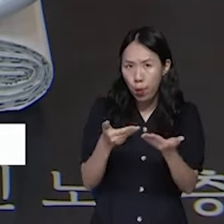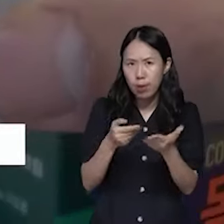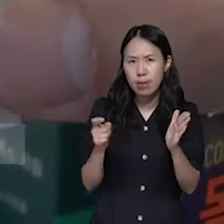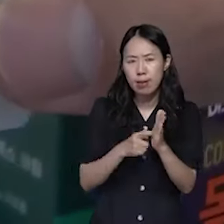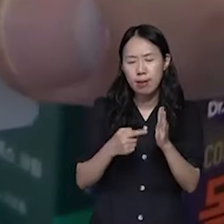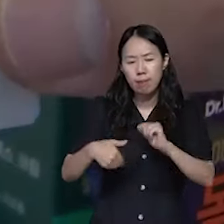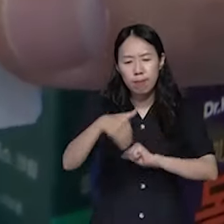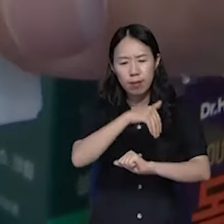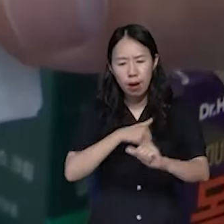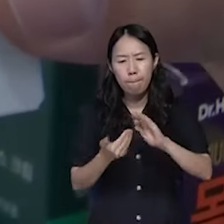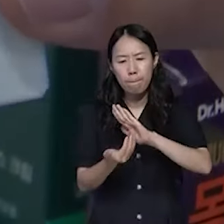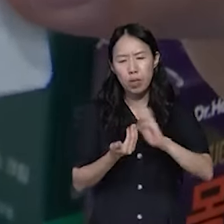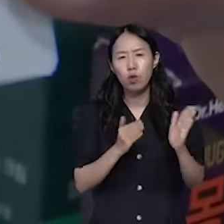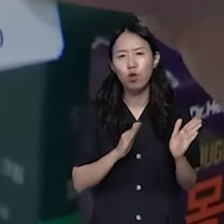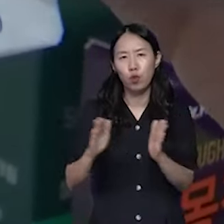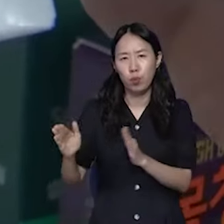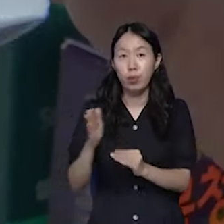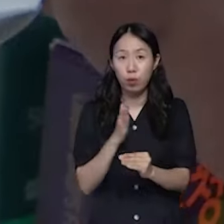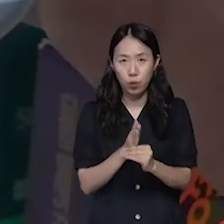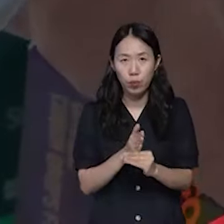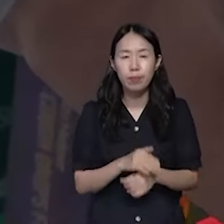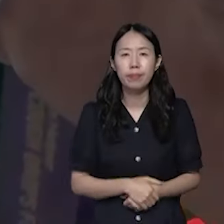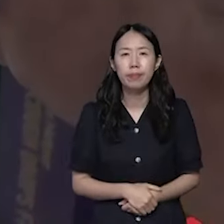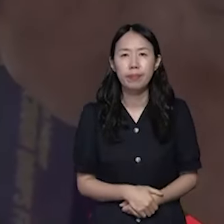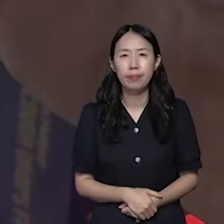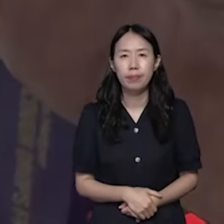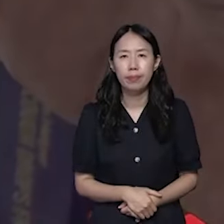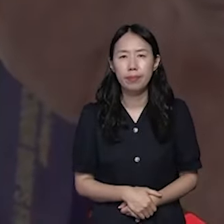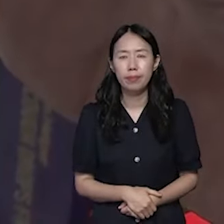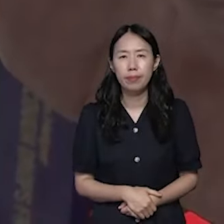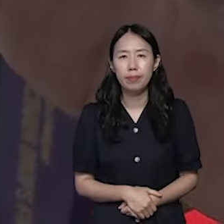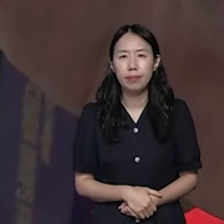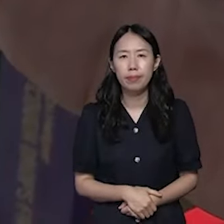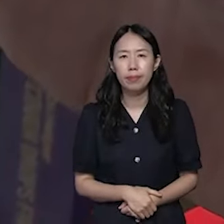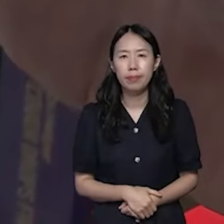상황에 대비해 가고 있다고 밝혔습니다. KBC 임경섭입니다.